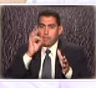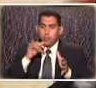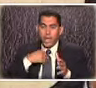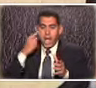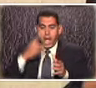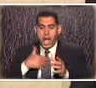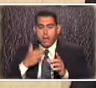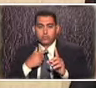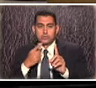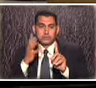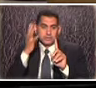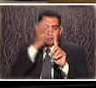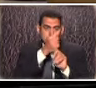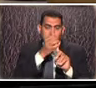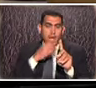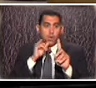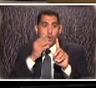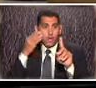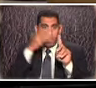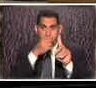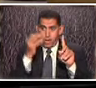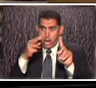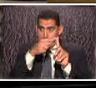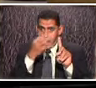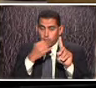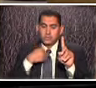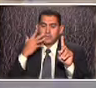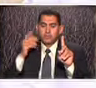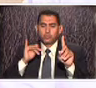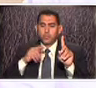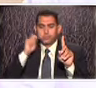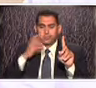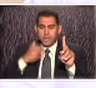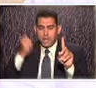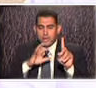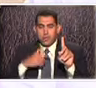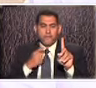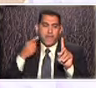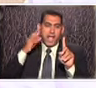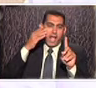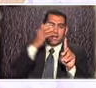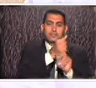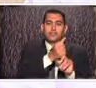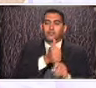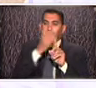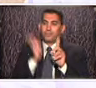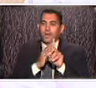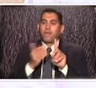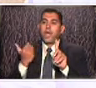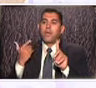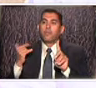الغايه تبرر الوسيله هل الغايه تبرر الوسيله نعم ام ان الوسيله تغسل الغايه